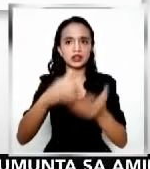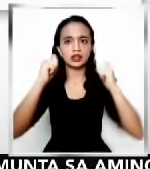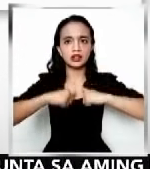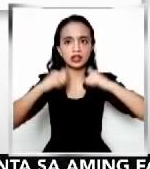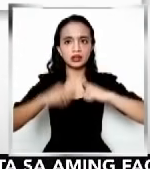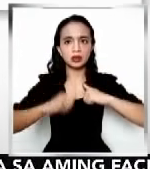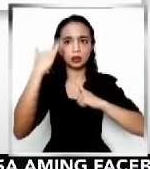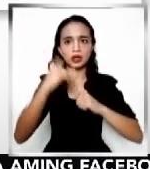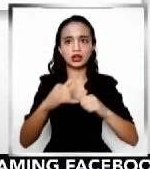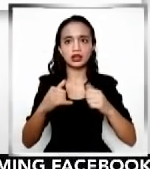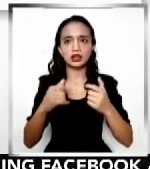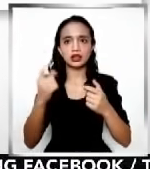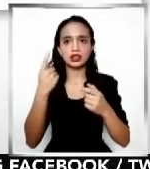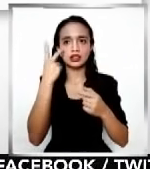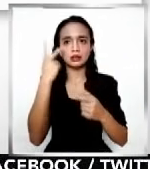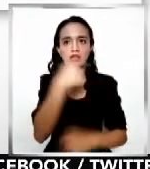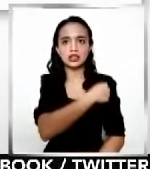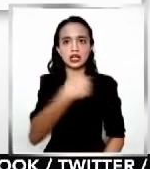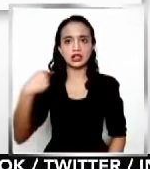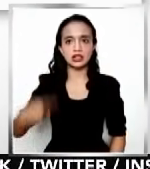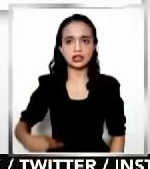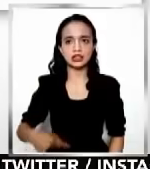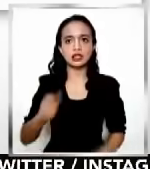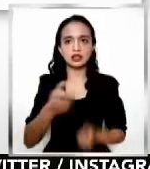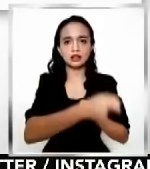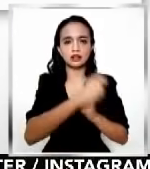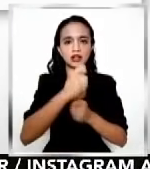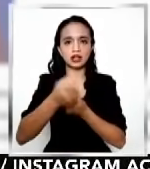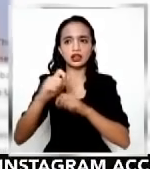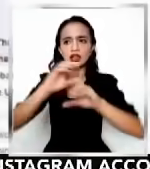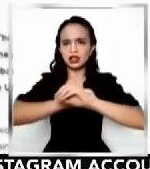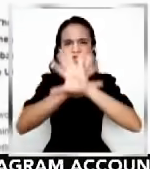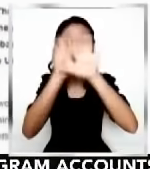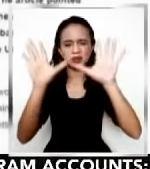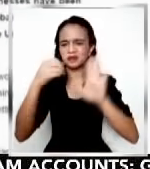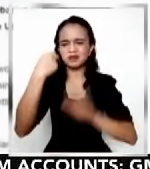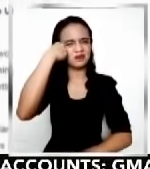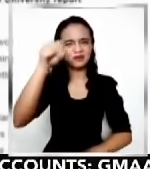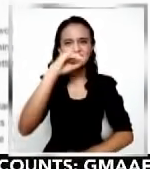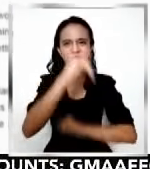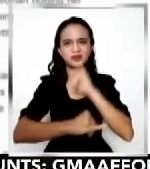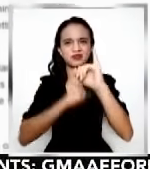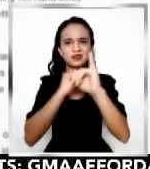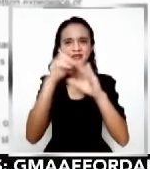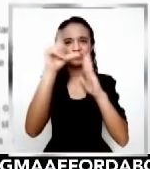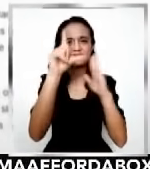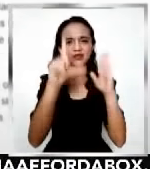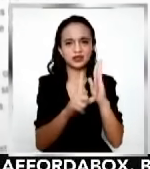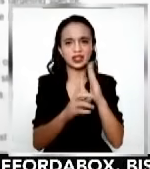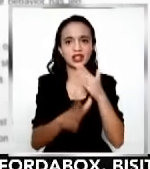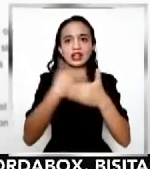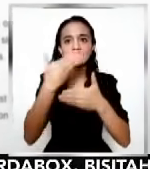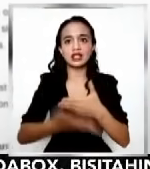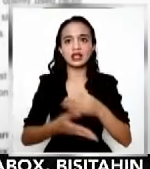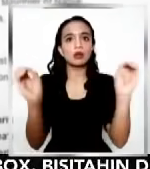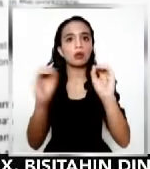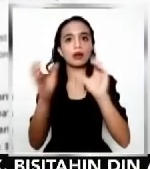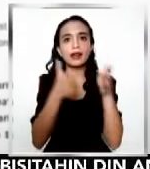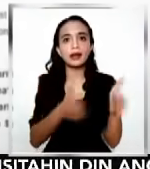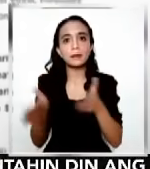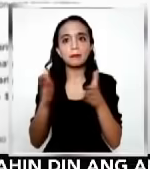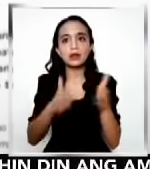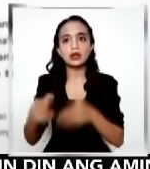fishermen. Malinaw daw itong paglabag sa international law. Gayunman, wala raw plano ang China na magkaroon ng